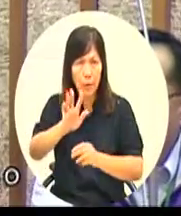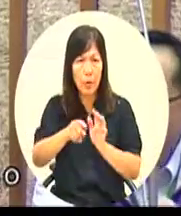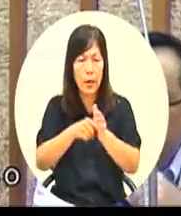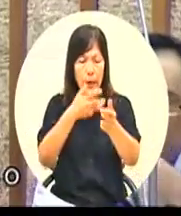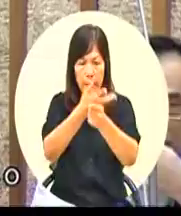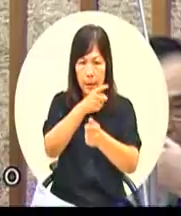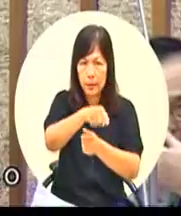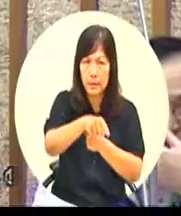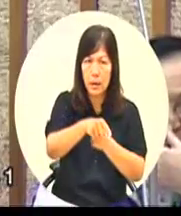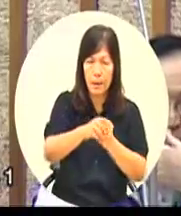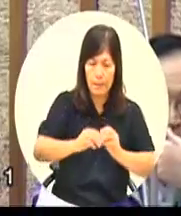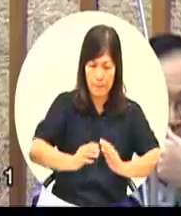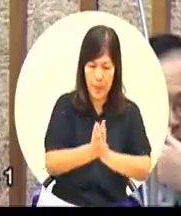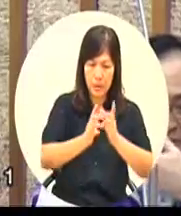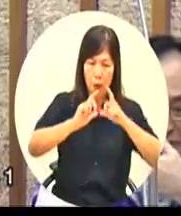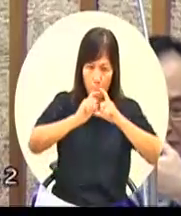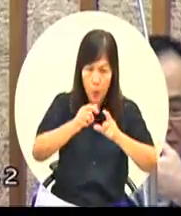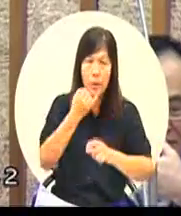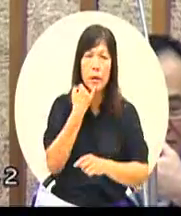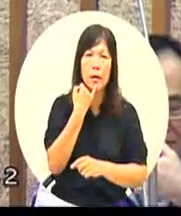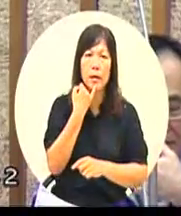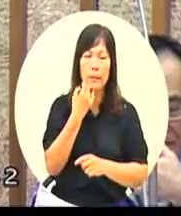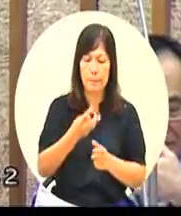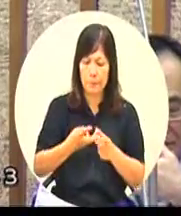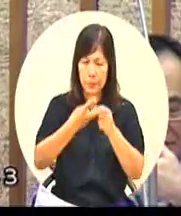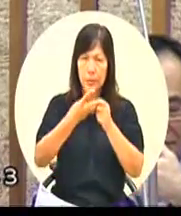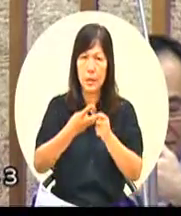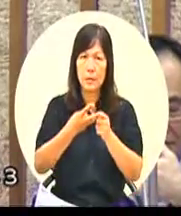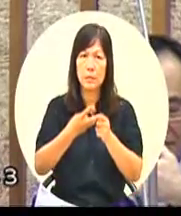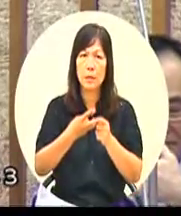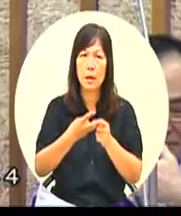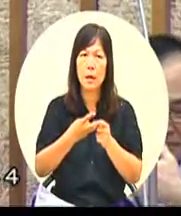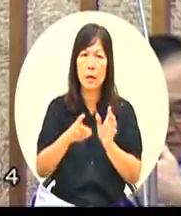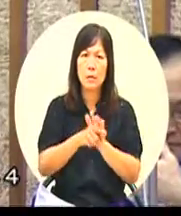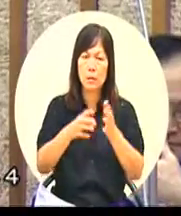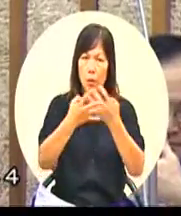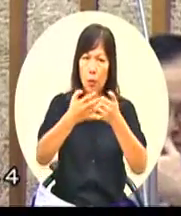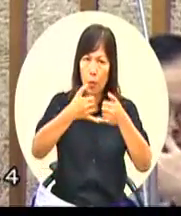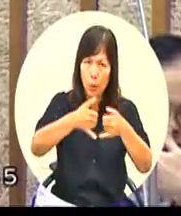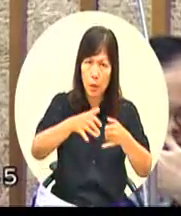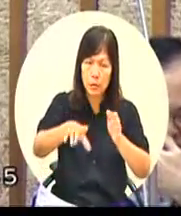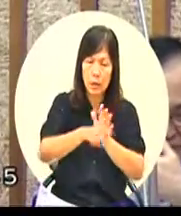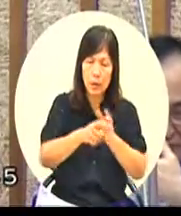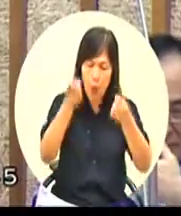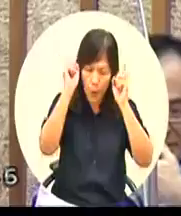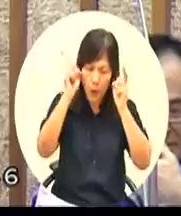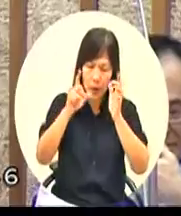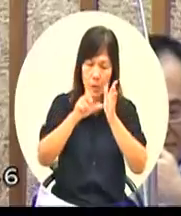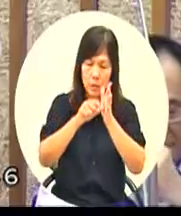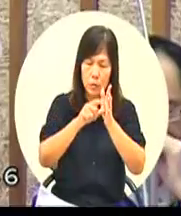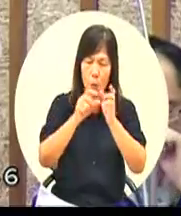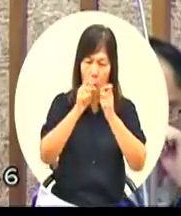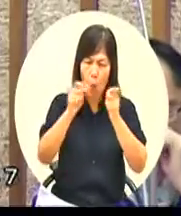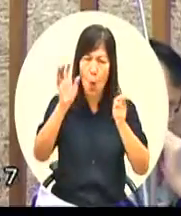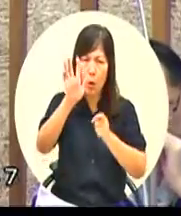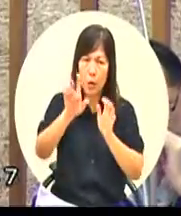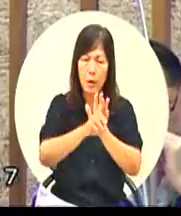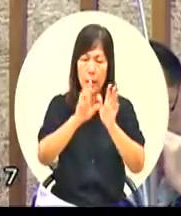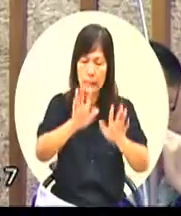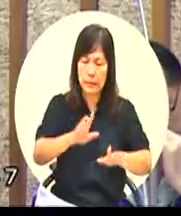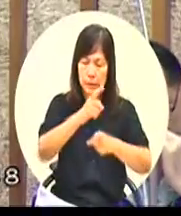们能够及时回复。那第三个部分是我们的网站的那个闯关时间相当长啊，我们从今